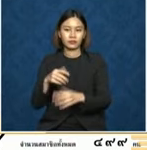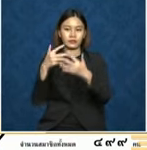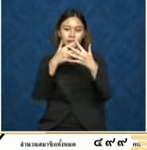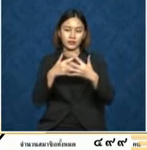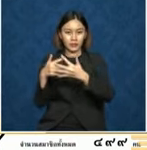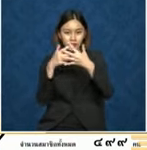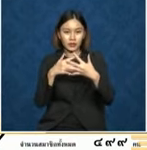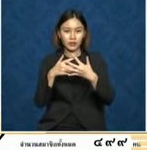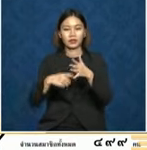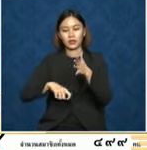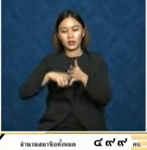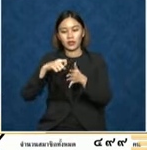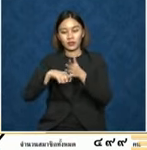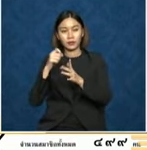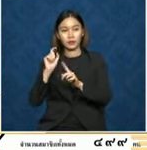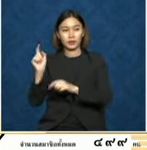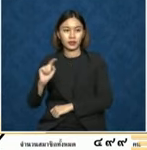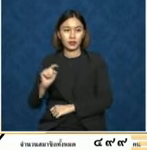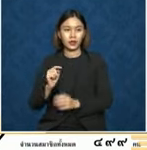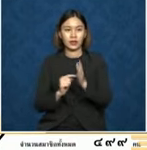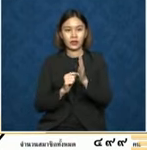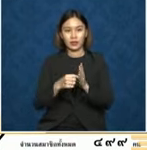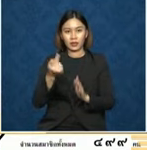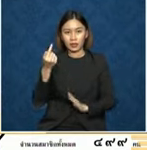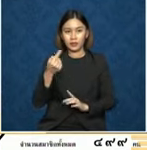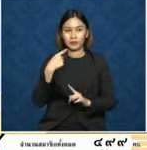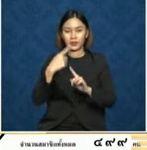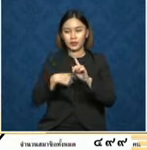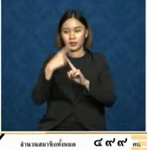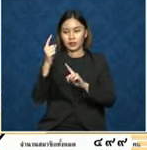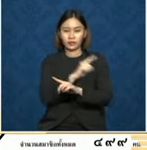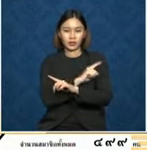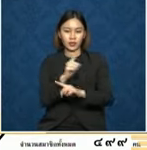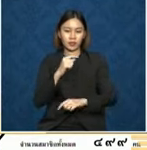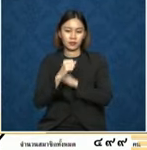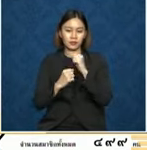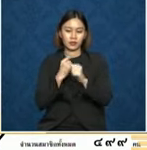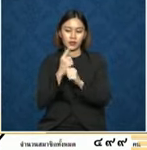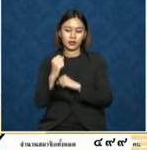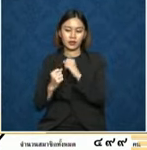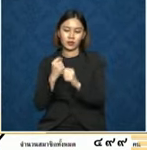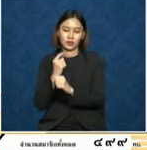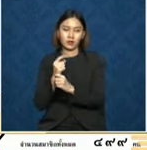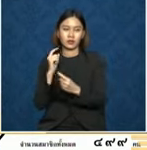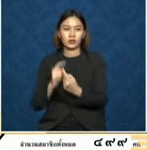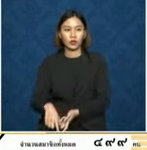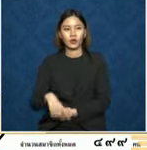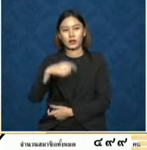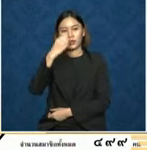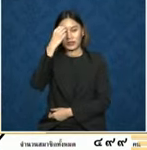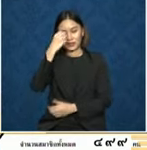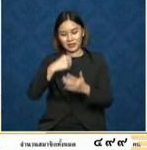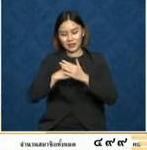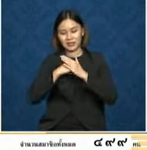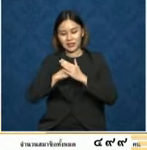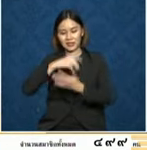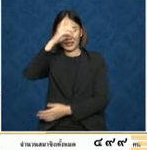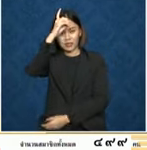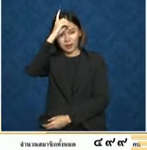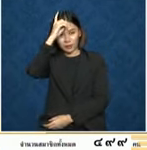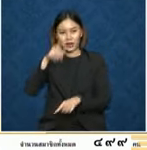ครับเหตุผลที่เริ่ม1มกราของทุกปีเช่นจีนเยอรมันและฝรั่งเศสเหมือ